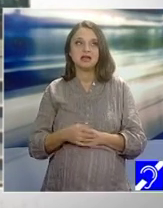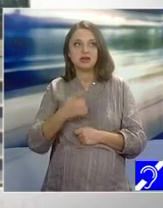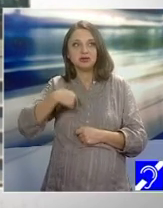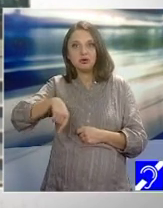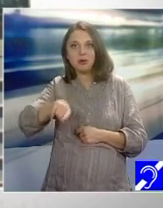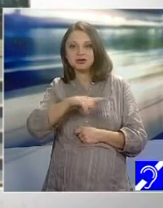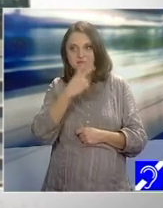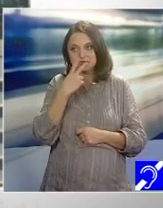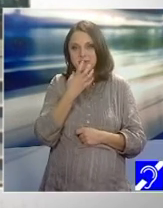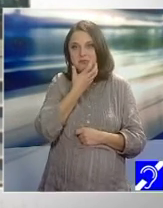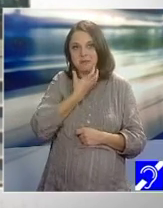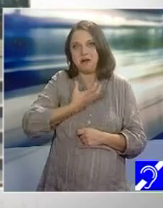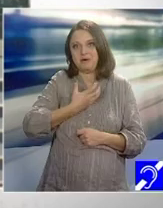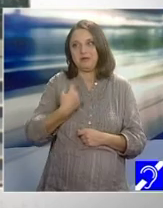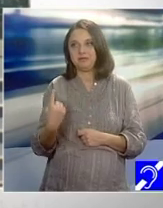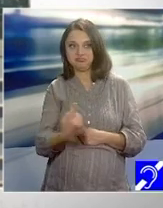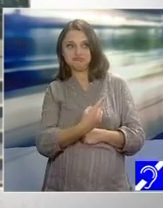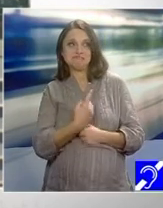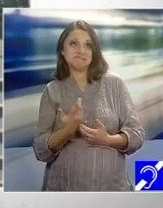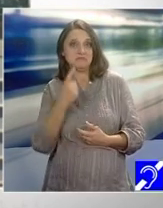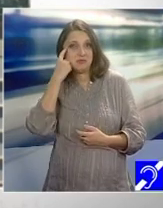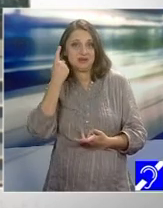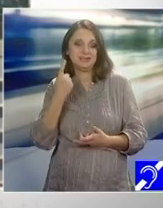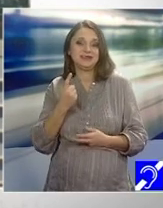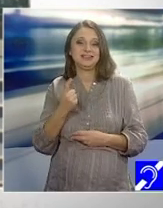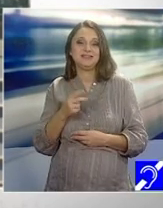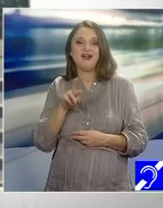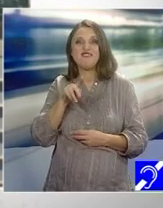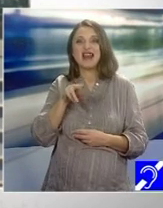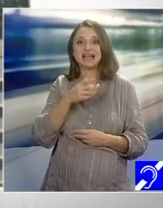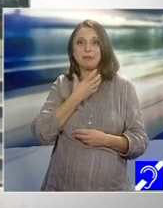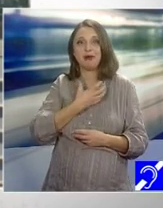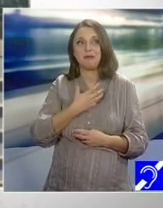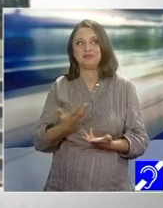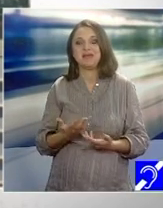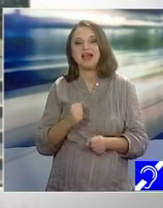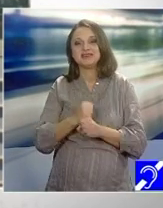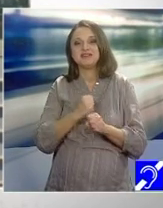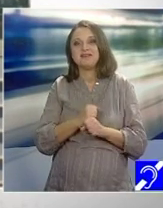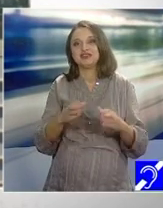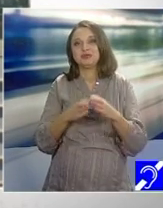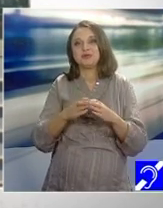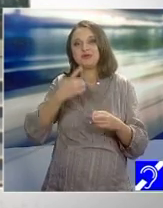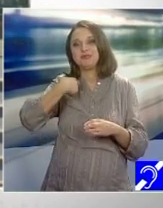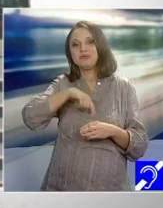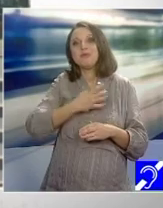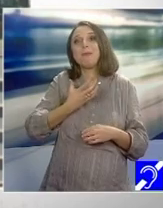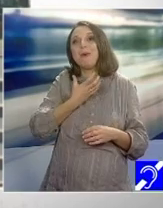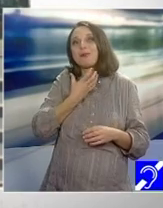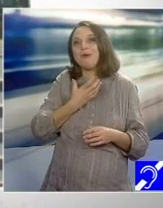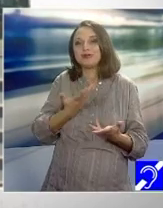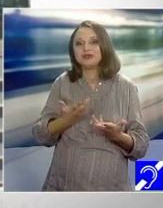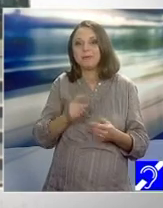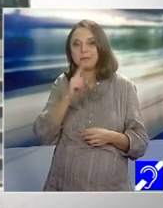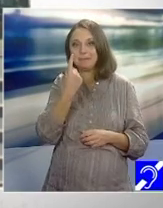comun. A venit de la, era un grup de prieteni. Hai să avem cu toții barbă, hai să facem, facem grupul barboșilor. Întâi ne-am făcut